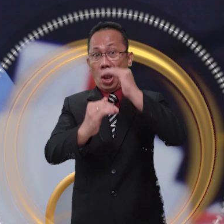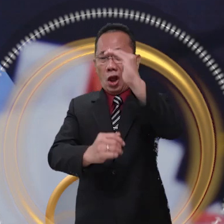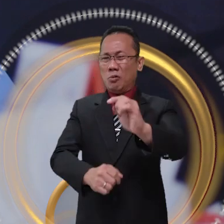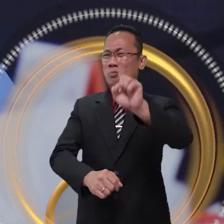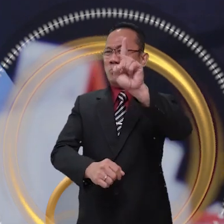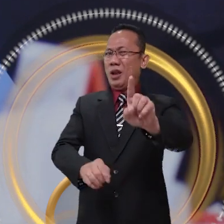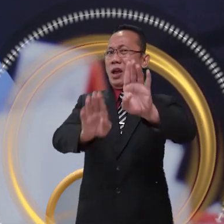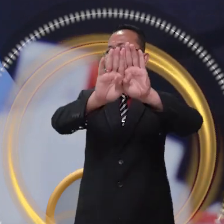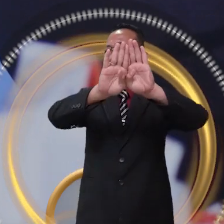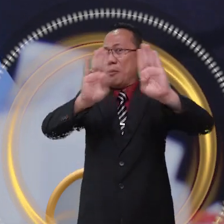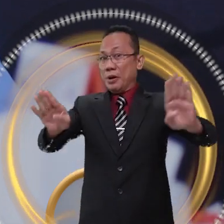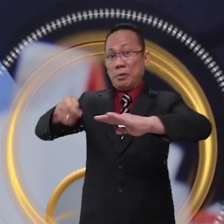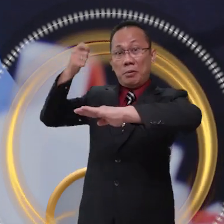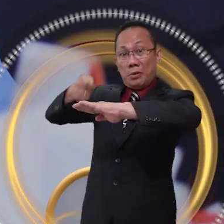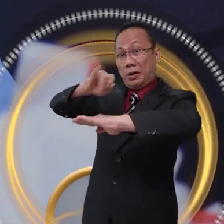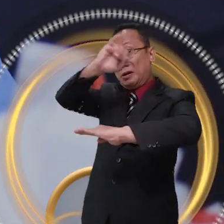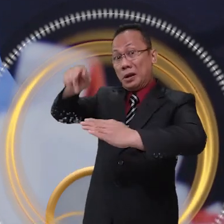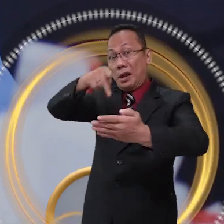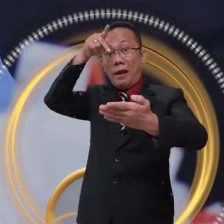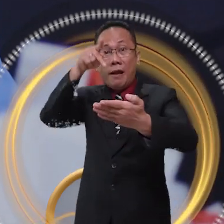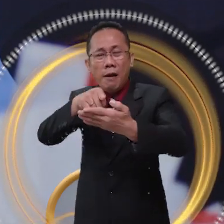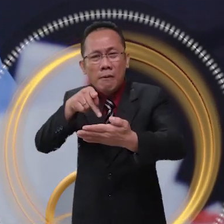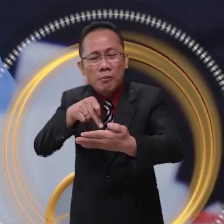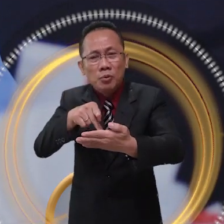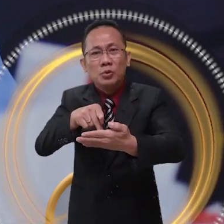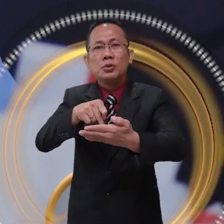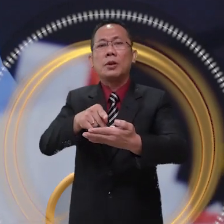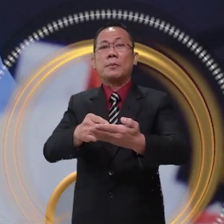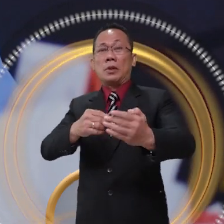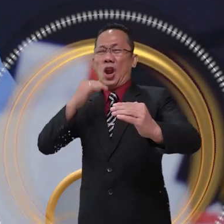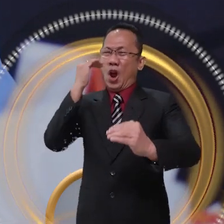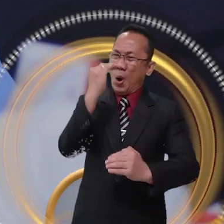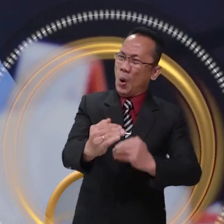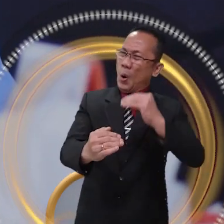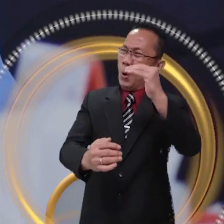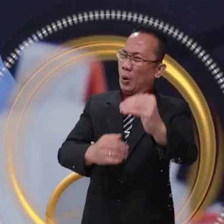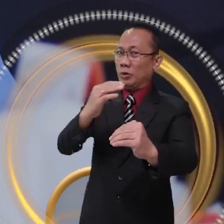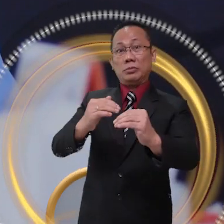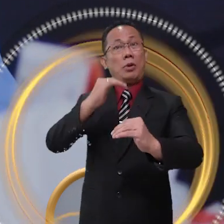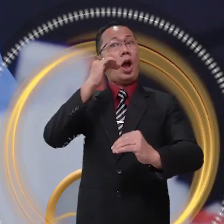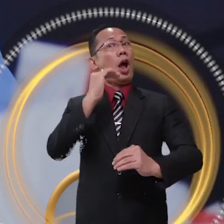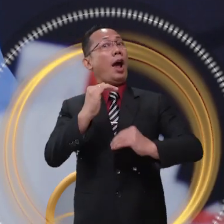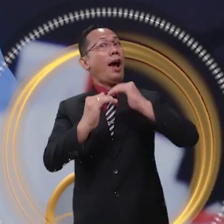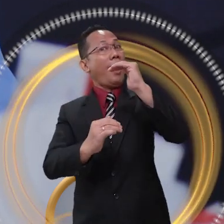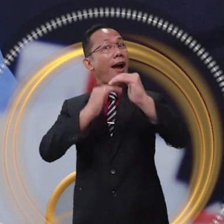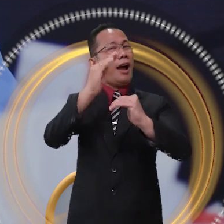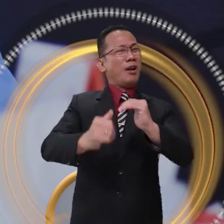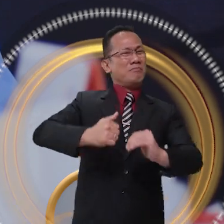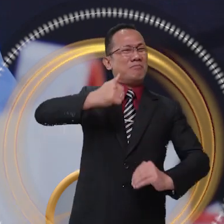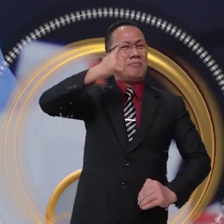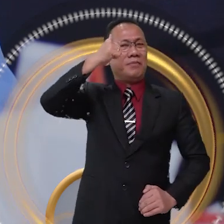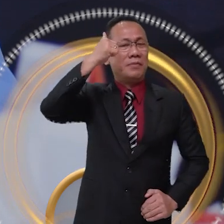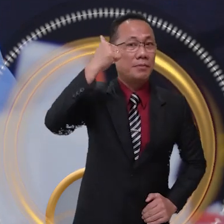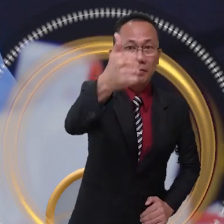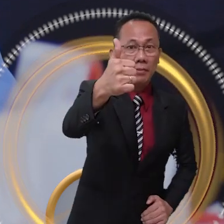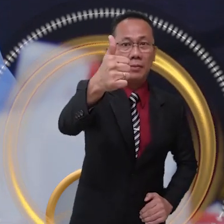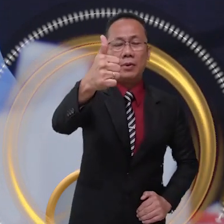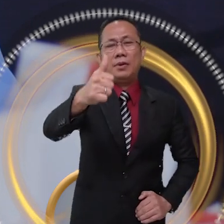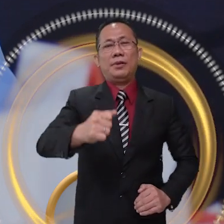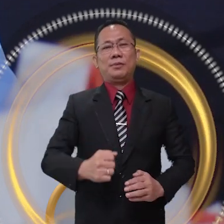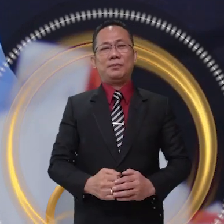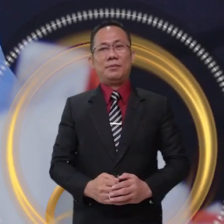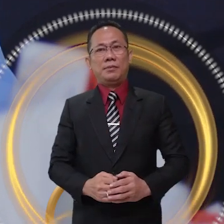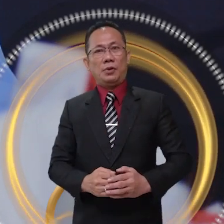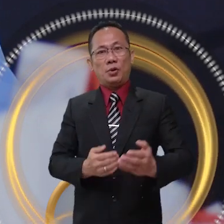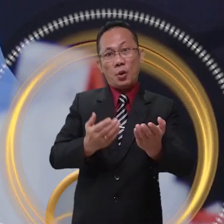terpadu satu pintu pada Pengadilan Negeri Jakarta Pusat terus dan senantiasa kita tingkatkan kualitas pelayanan